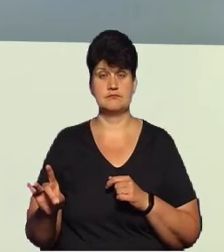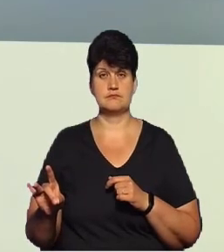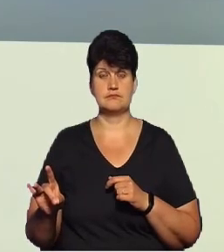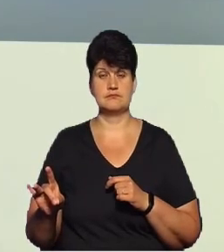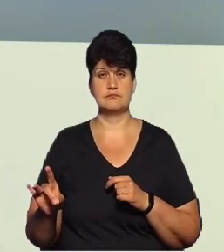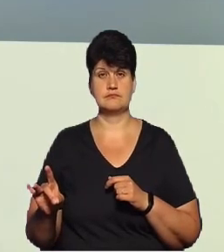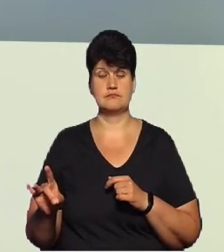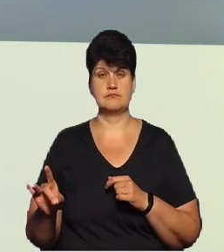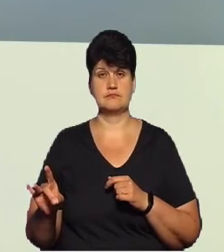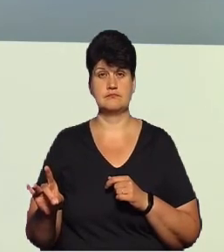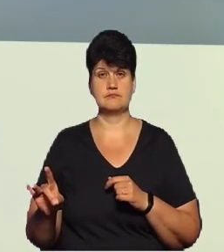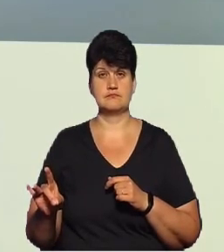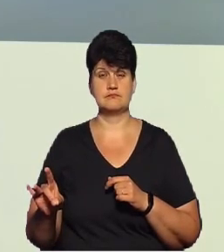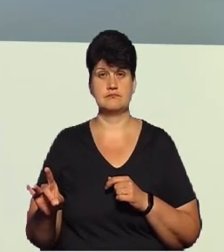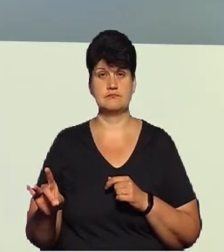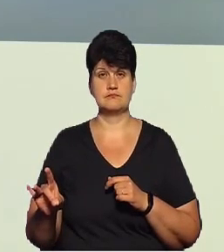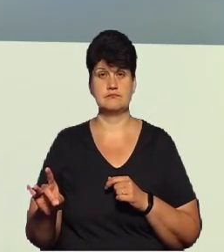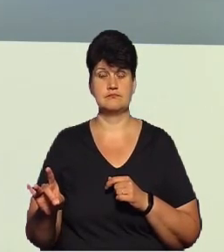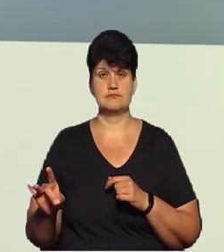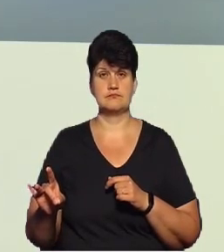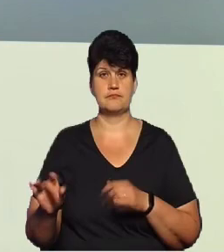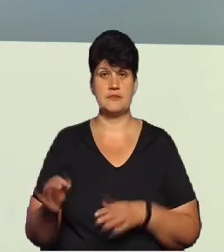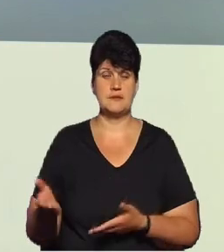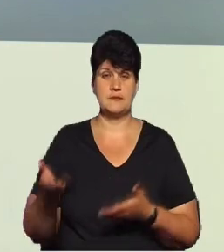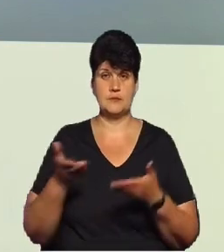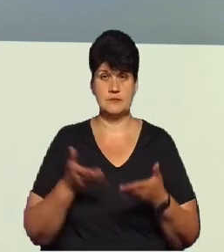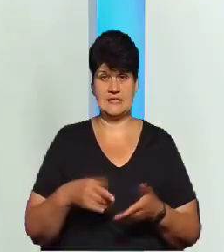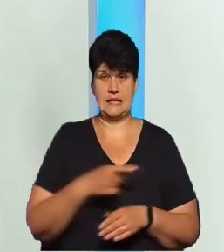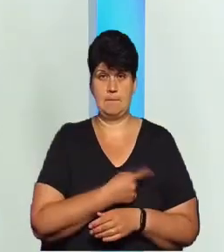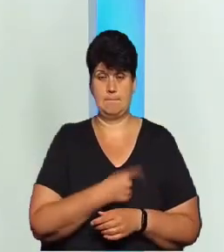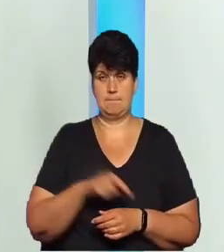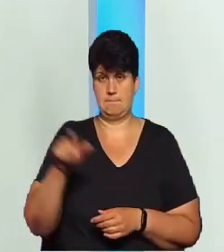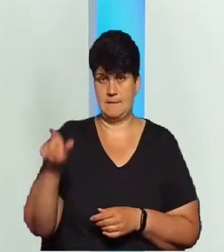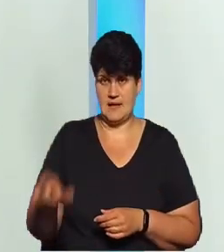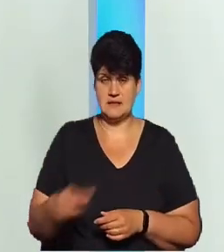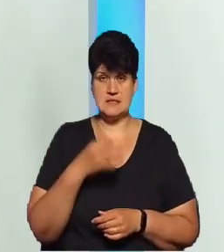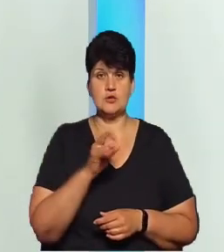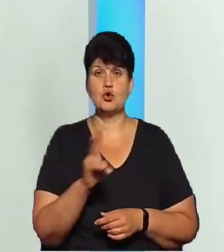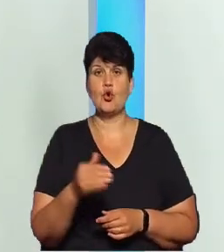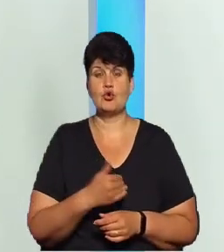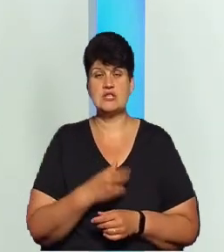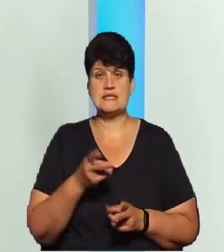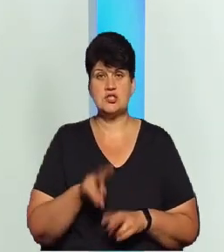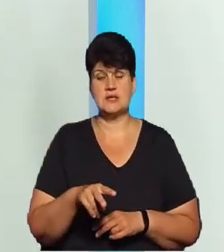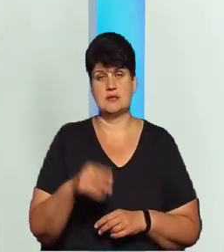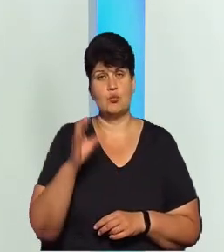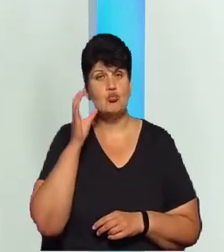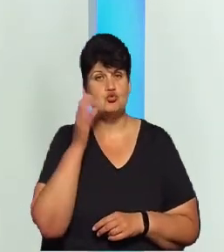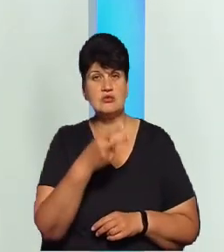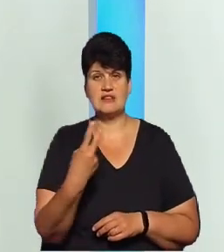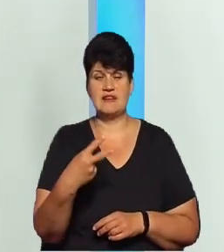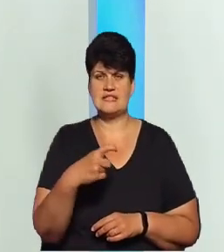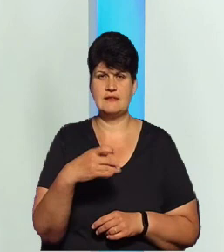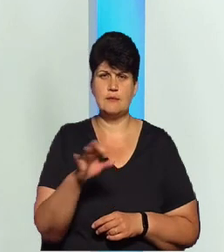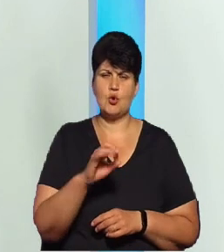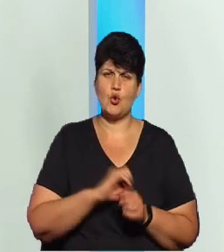просто медика якогось, там фахівця до людей і от сказати, там, ну, хто хоче залишитися послухати от 20 хвилин коротесенько про вакцинацію, про коронавірус, як це